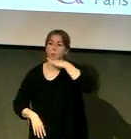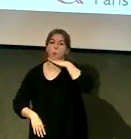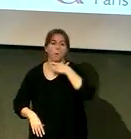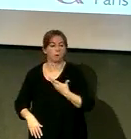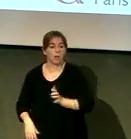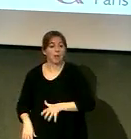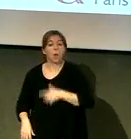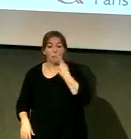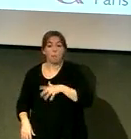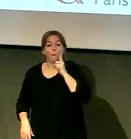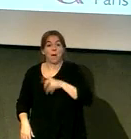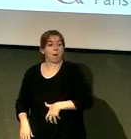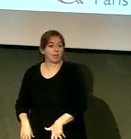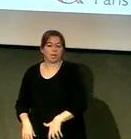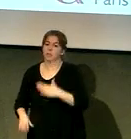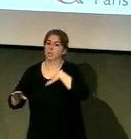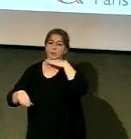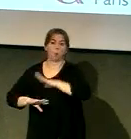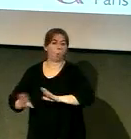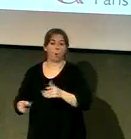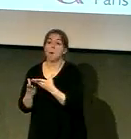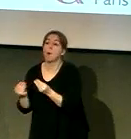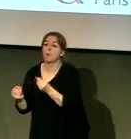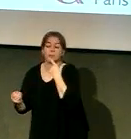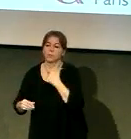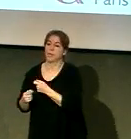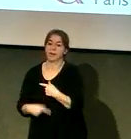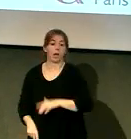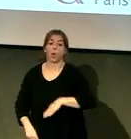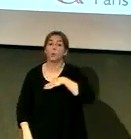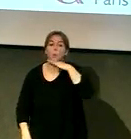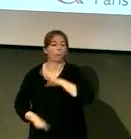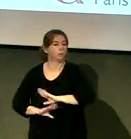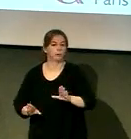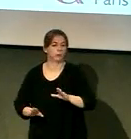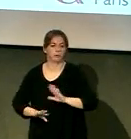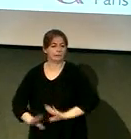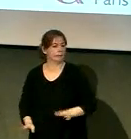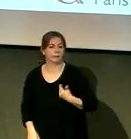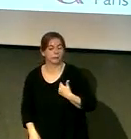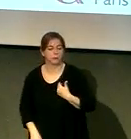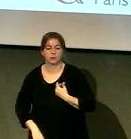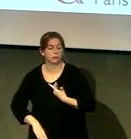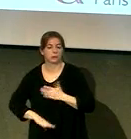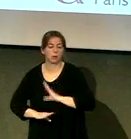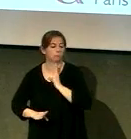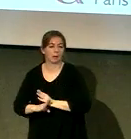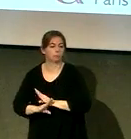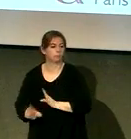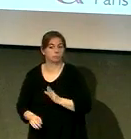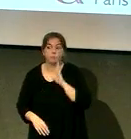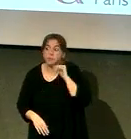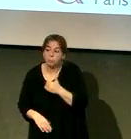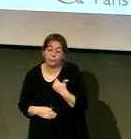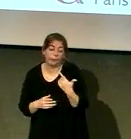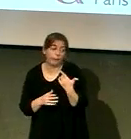sûrement déjà beaucoup trop. Donc ces choses, voilà, la réduction des risques, elle est un peu très